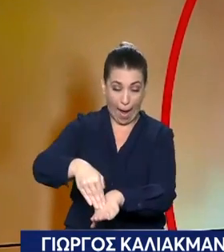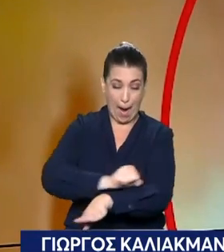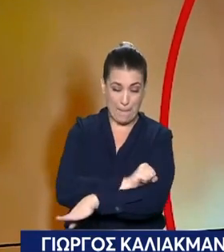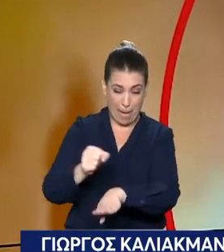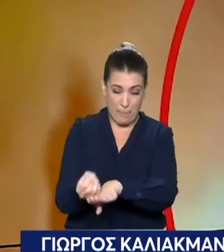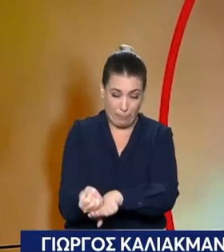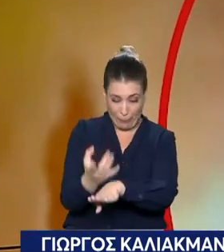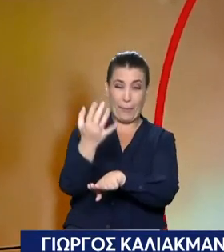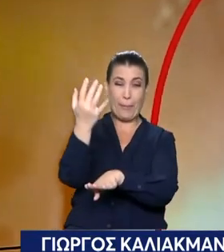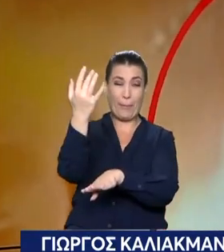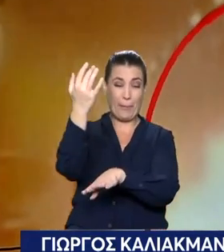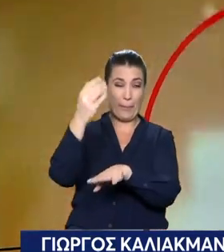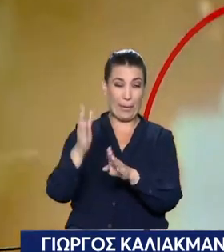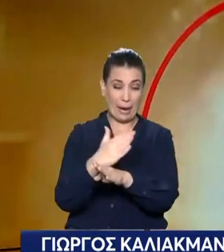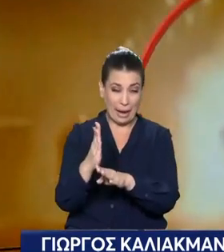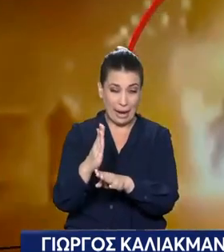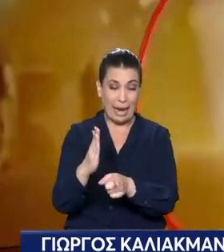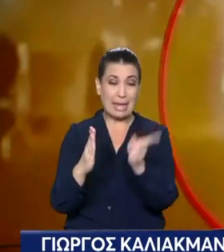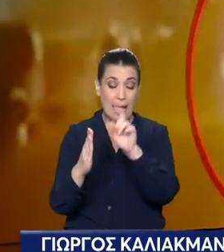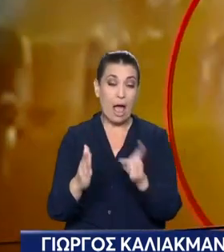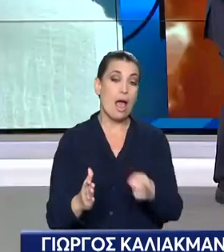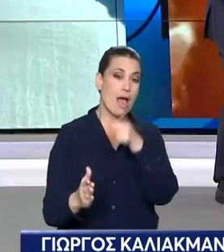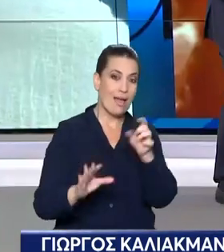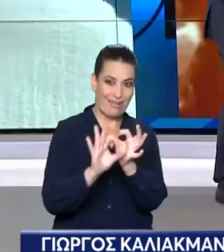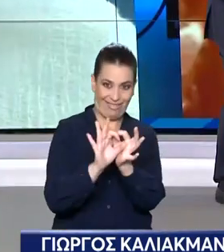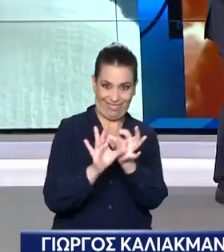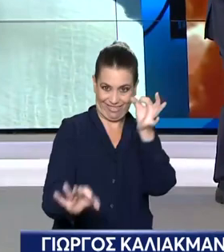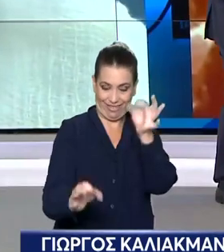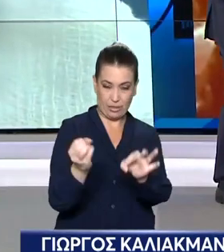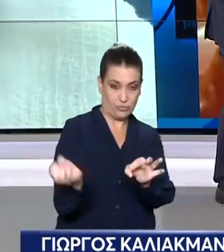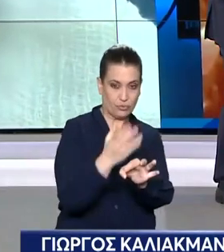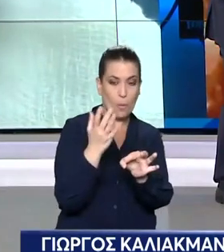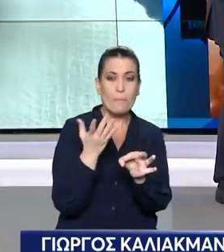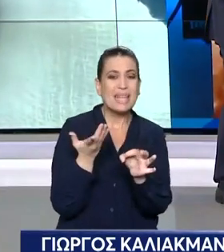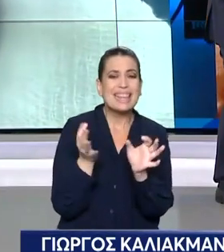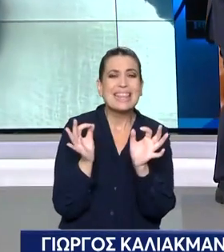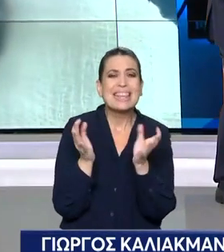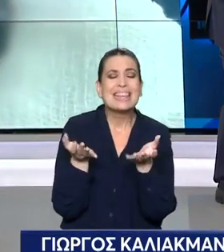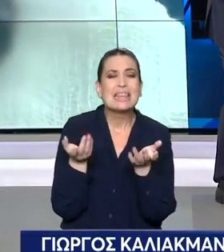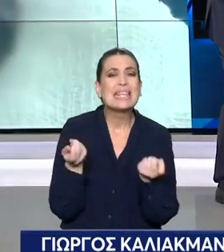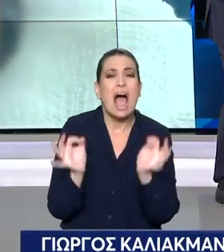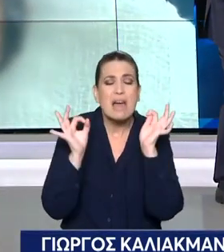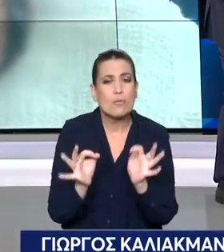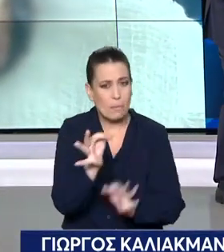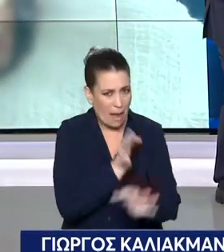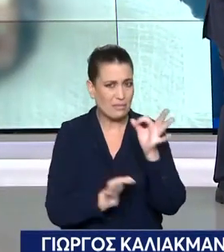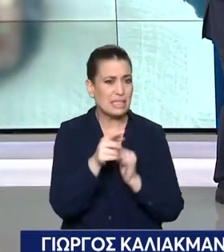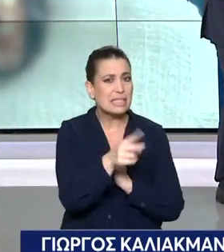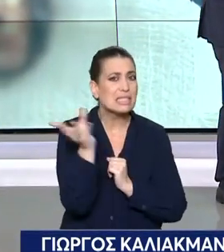και βολή φωτοβολίδων. Ναι. Πώς έγινε, τι περιγραφή σας έχουν δώσει οι συνάδελφοί